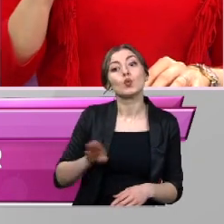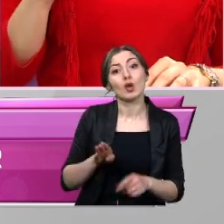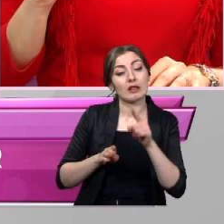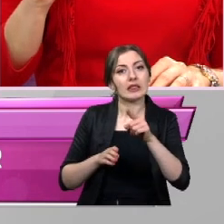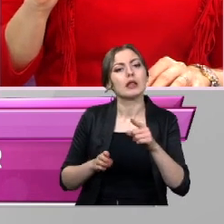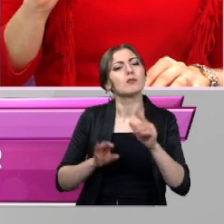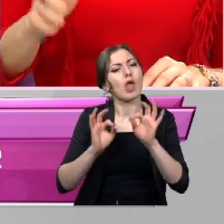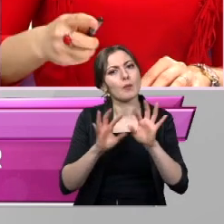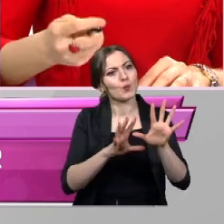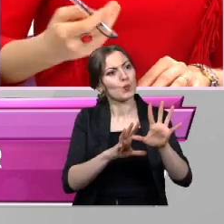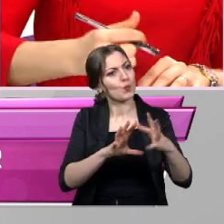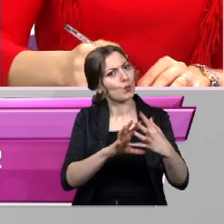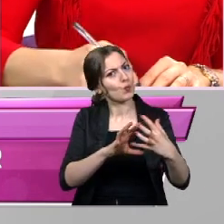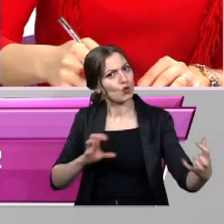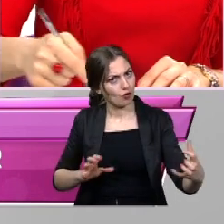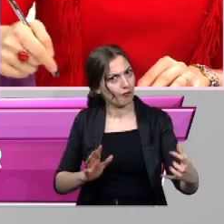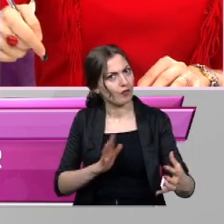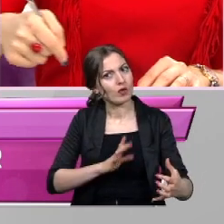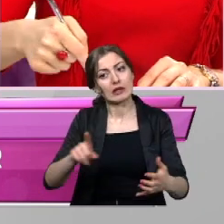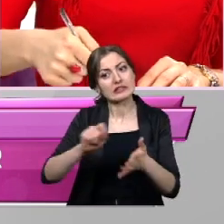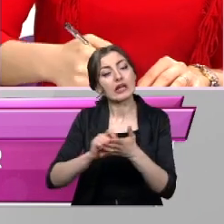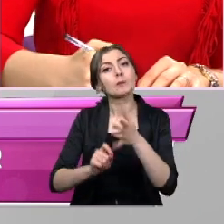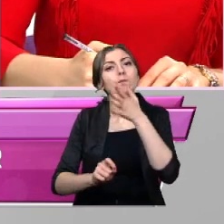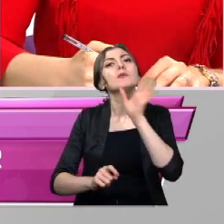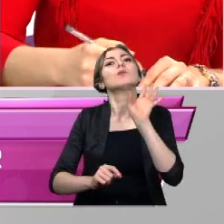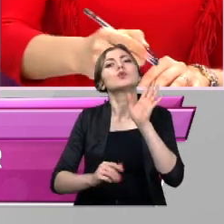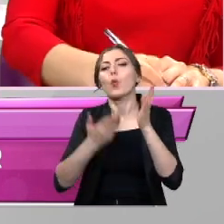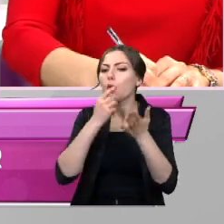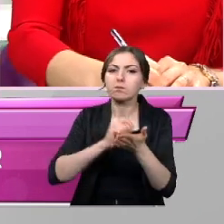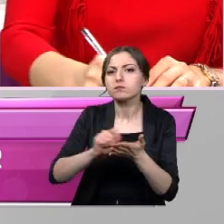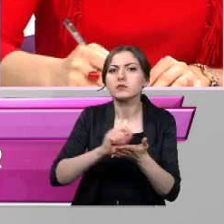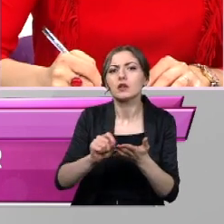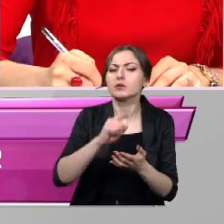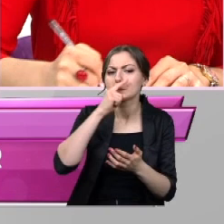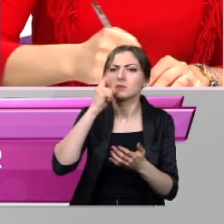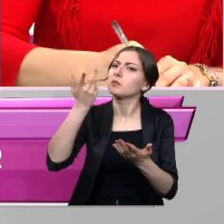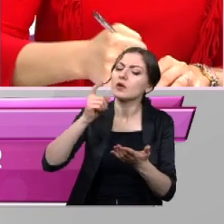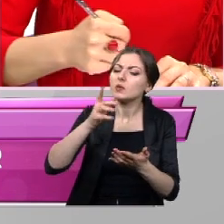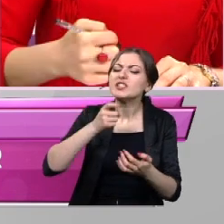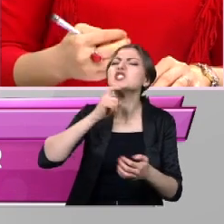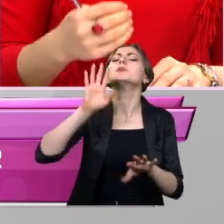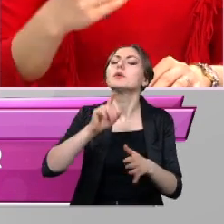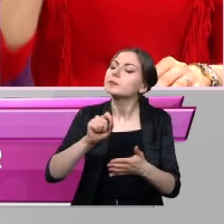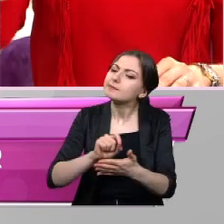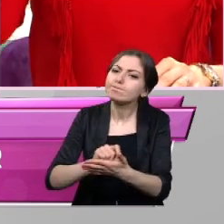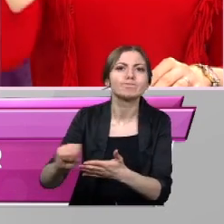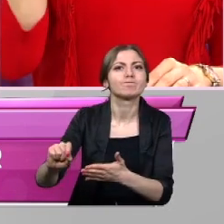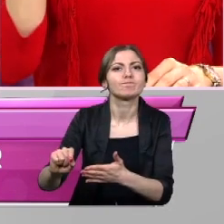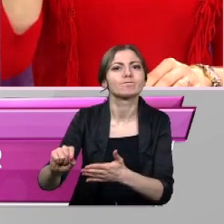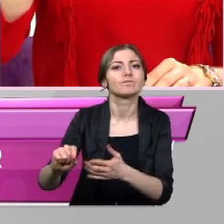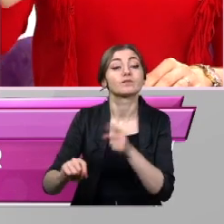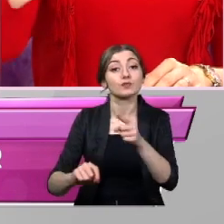daha etkilenir Hani yazıyı bilmiyorsa okuma yazma henüz bilmeyen de resmini çizeriz doğru davranışın